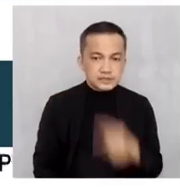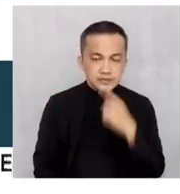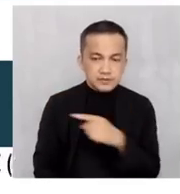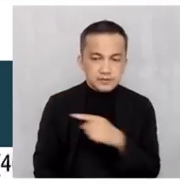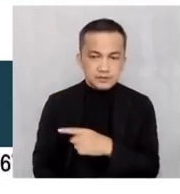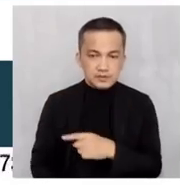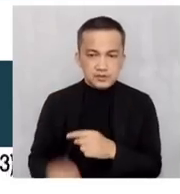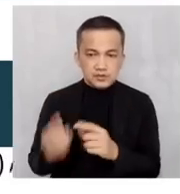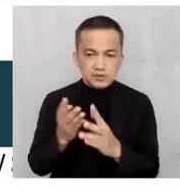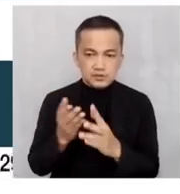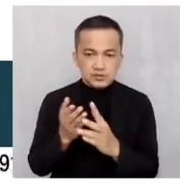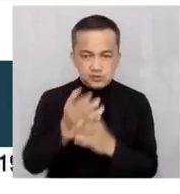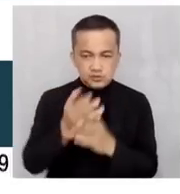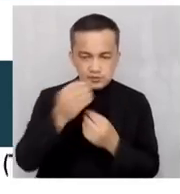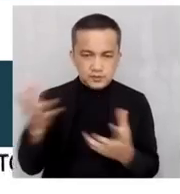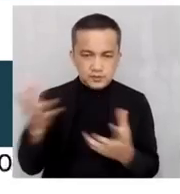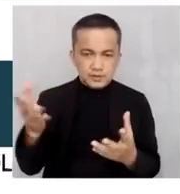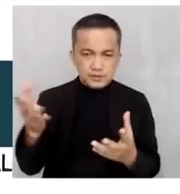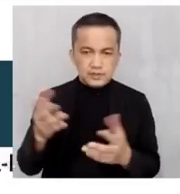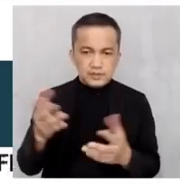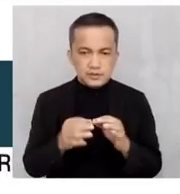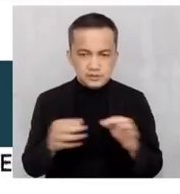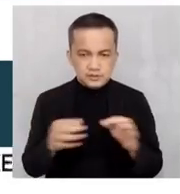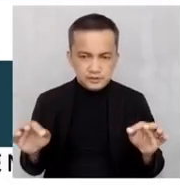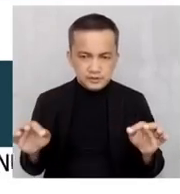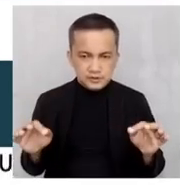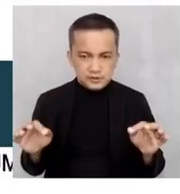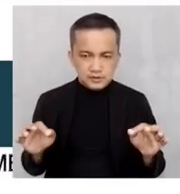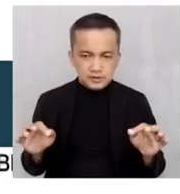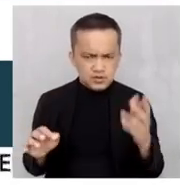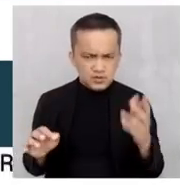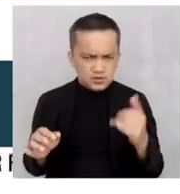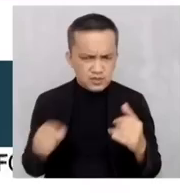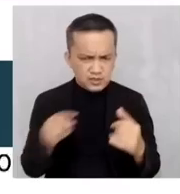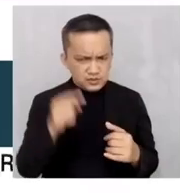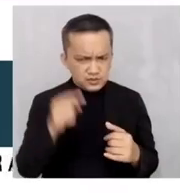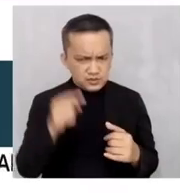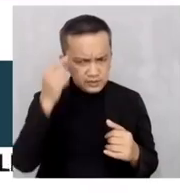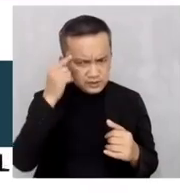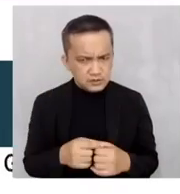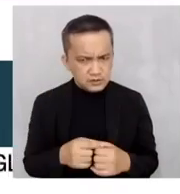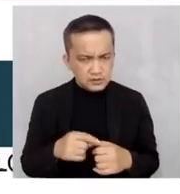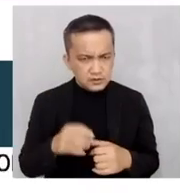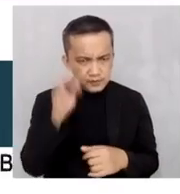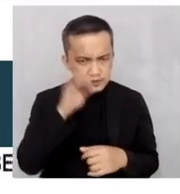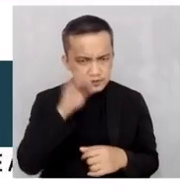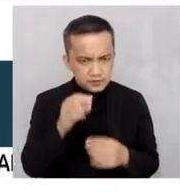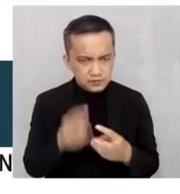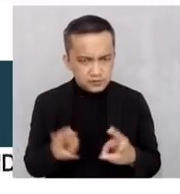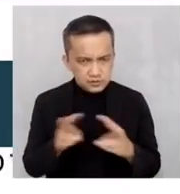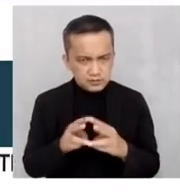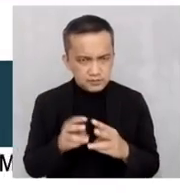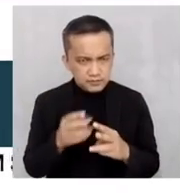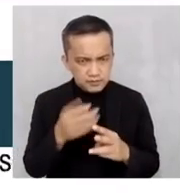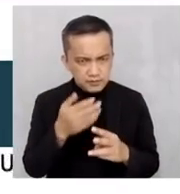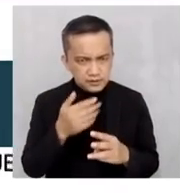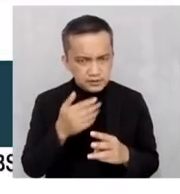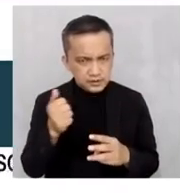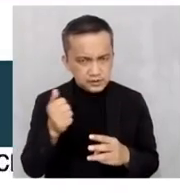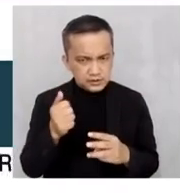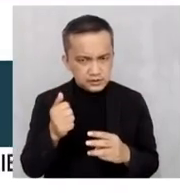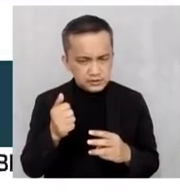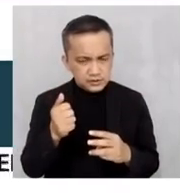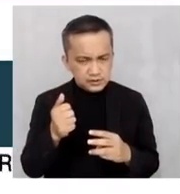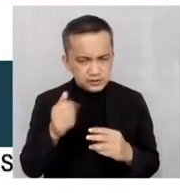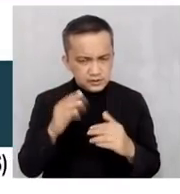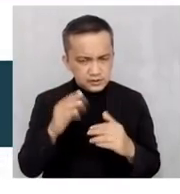ng statements po lamang. Why do you think the Filipino deserve better than just the statements